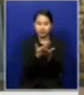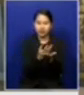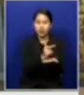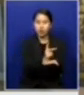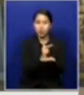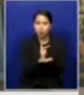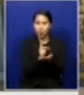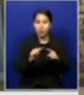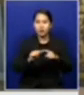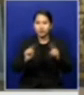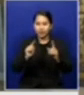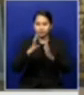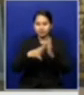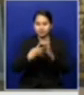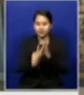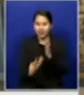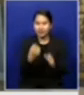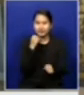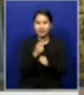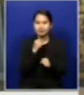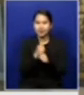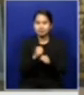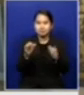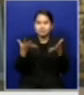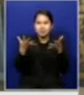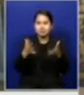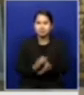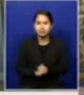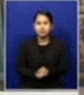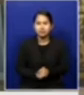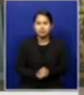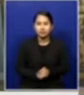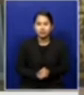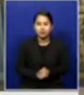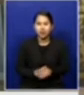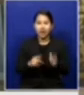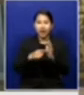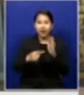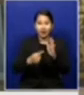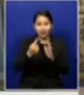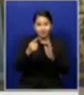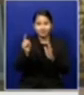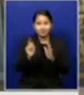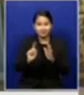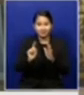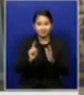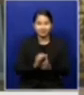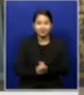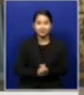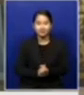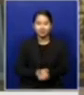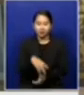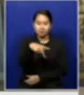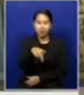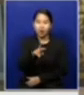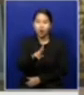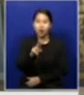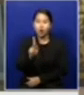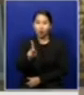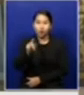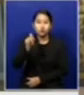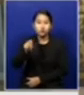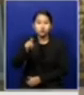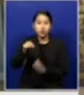ธศาสตร์ในการทำงานเห็นได้ว่ามีช่วงที่เริ่มมีพ.ร.ก.ดังกล่าวก็เพิ่งจะมี